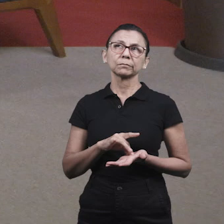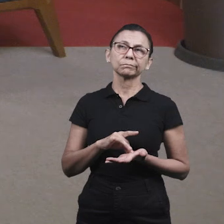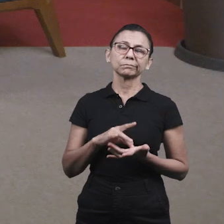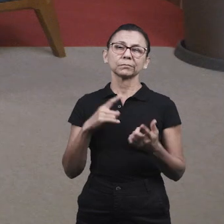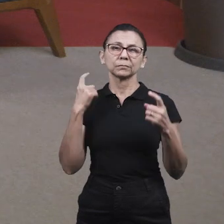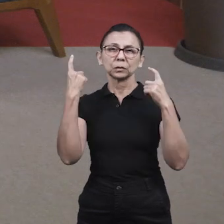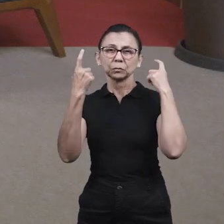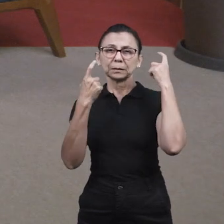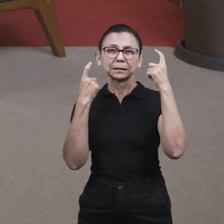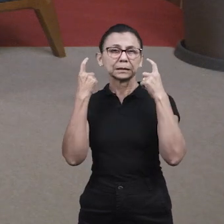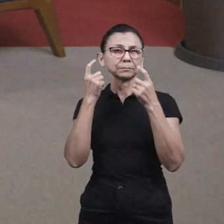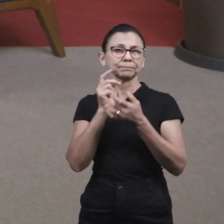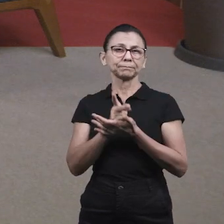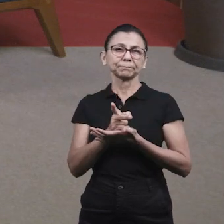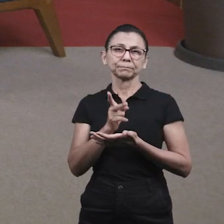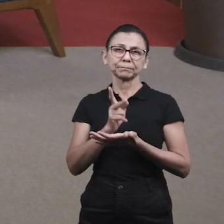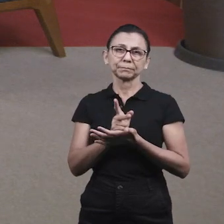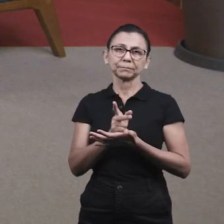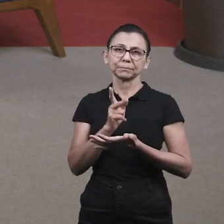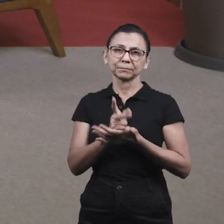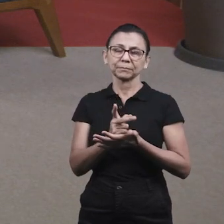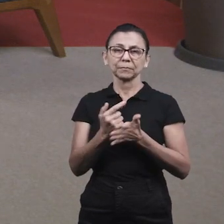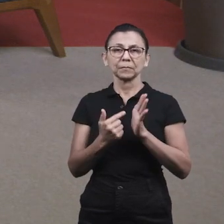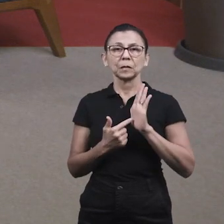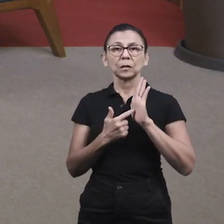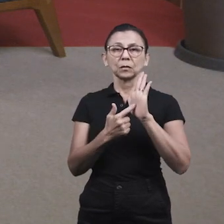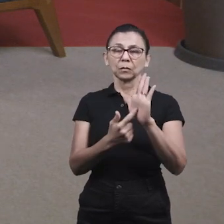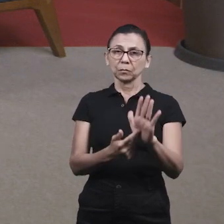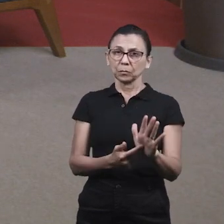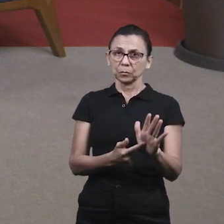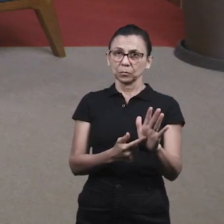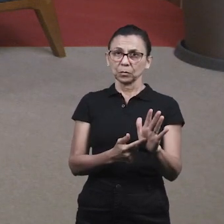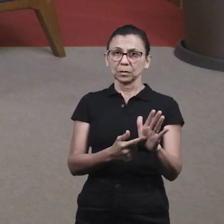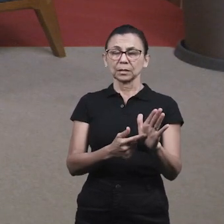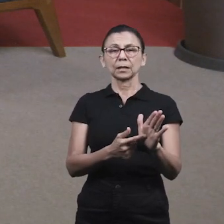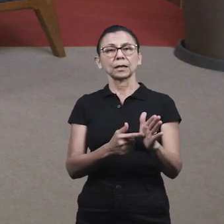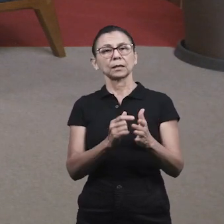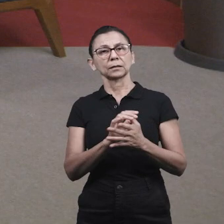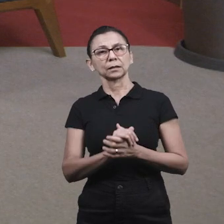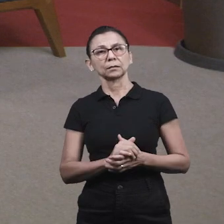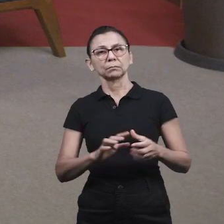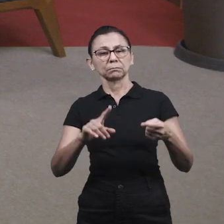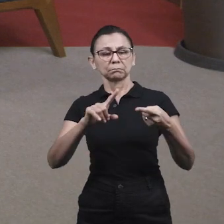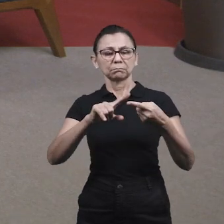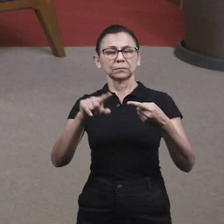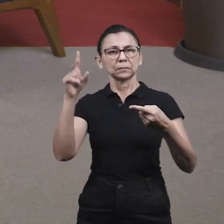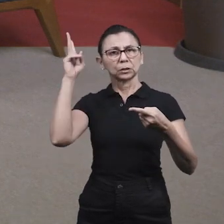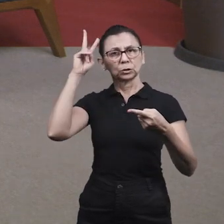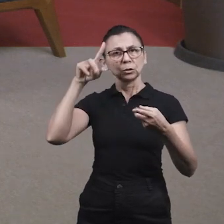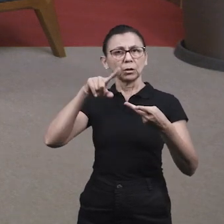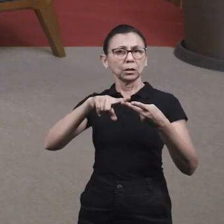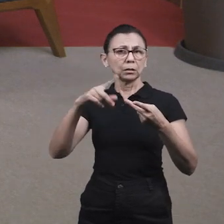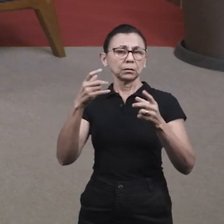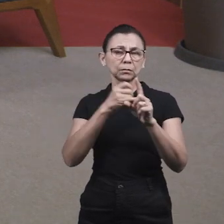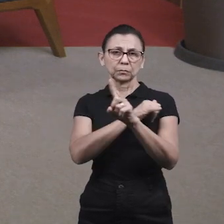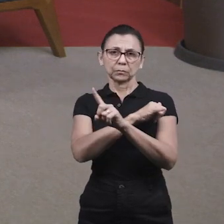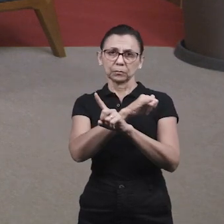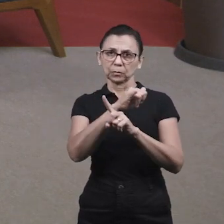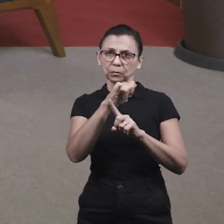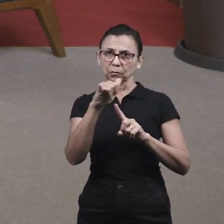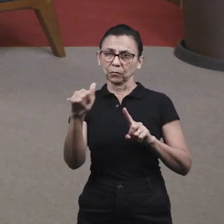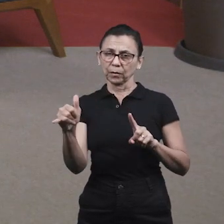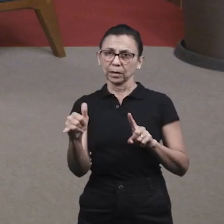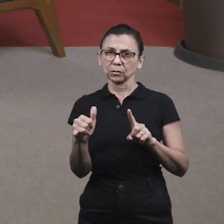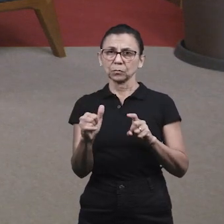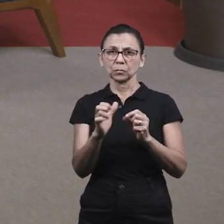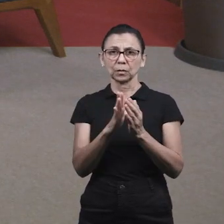Seigneur. C'est ce que dit notre frère Jean Guzela de Caratinga, Minas Gerais. Et c'est intéressant qu'en effet, nous avons une